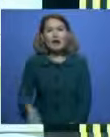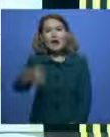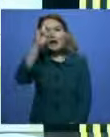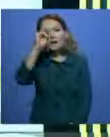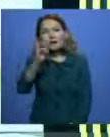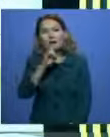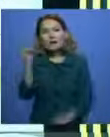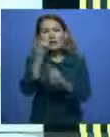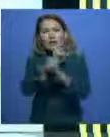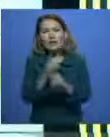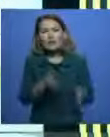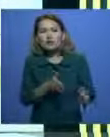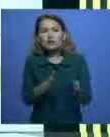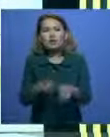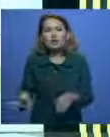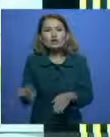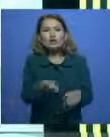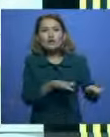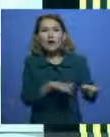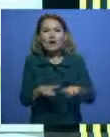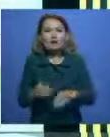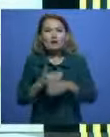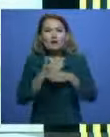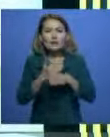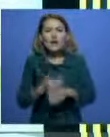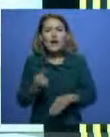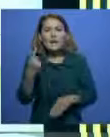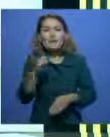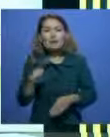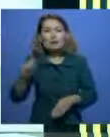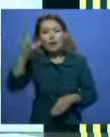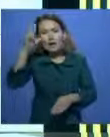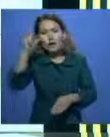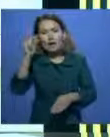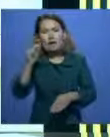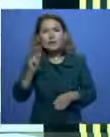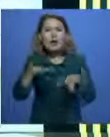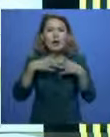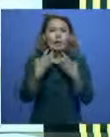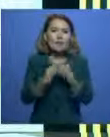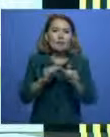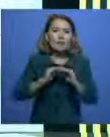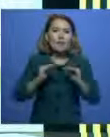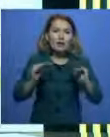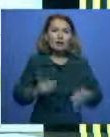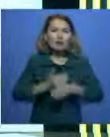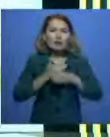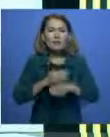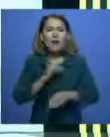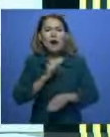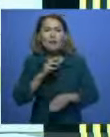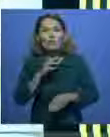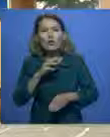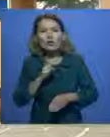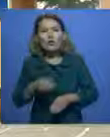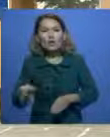Елімізде мектепке жол республикалық акциясы жалғасуда. 1 тамыздан басталған ауқымды әлеуметтік шара барысында мыңдаған балаға көмек көрсетілді. Ақмола